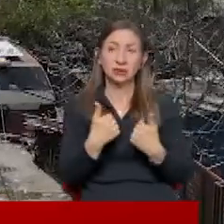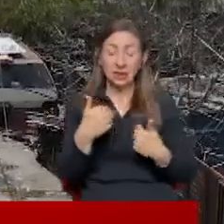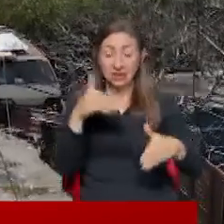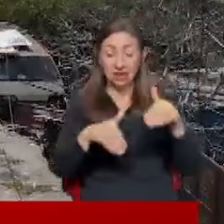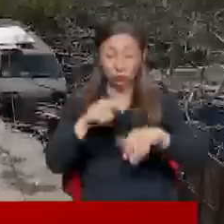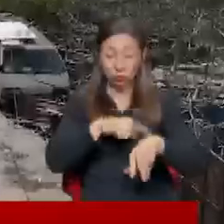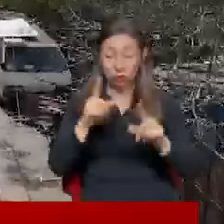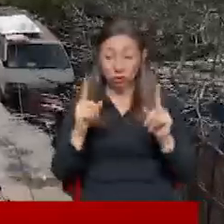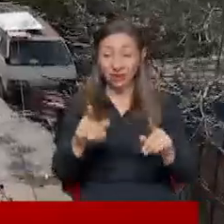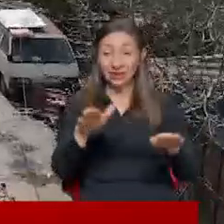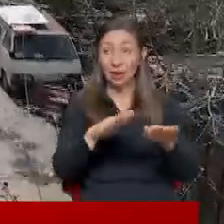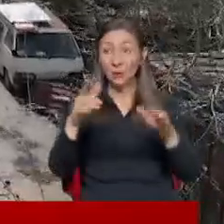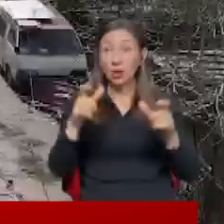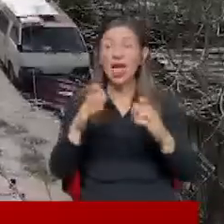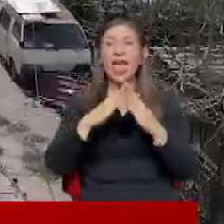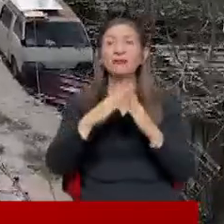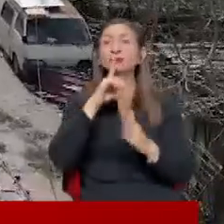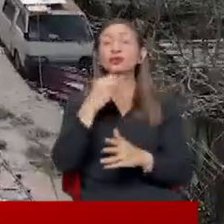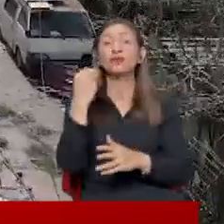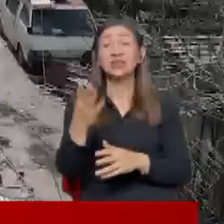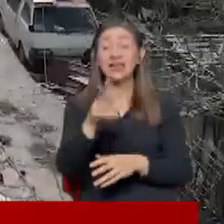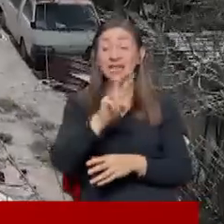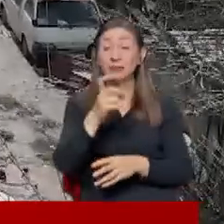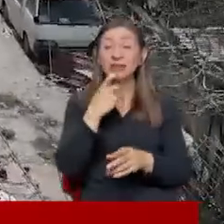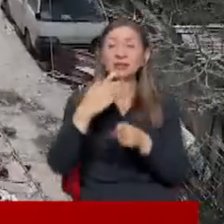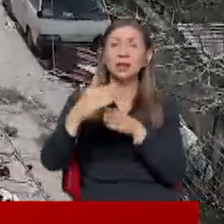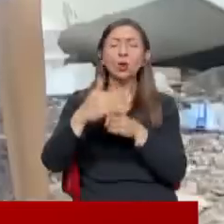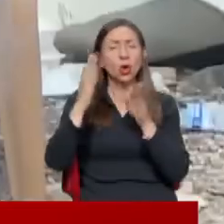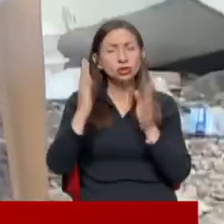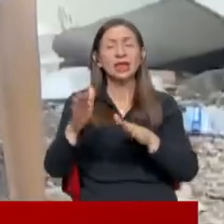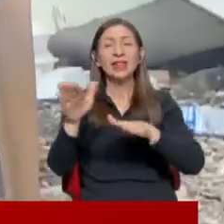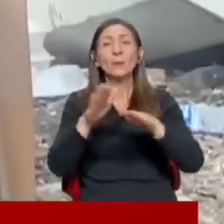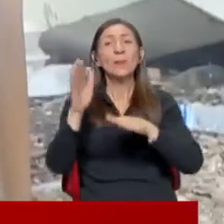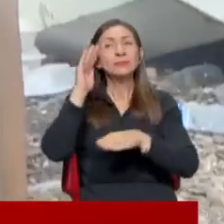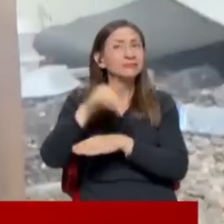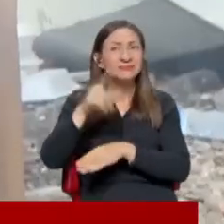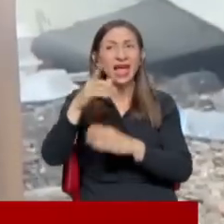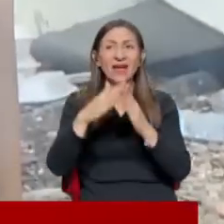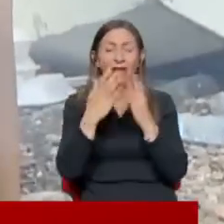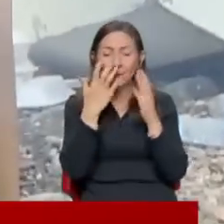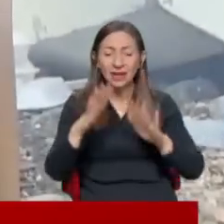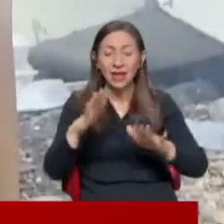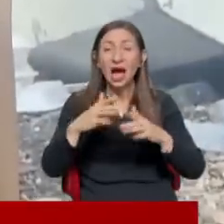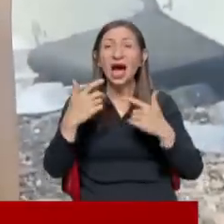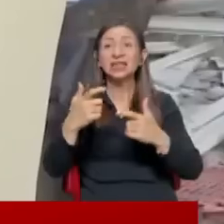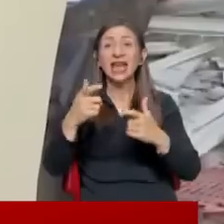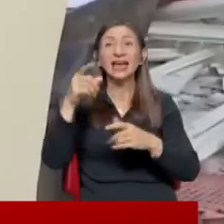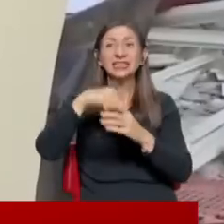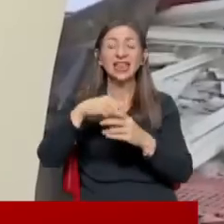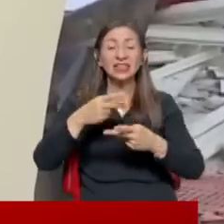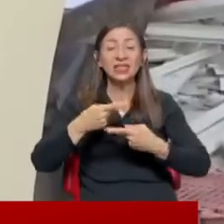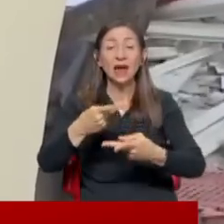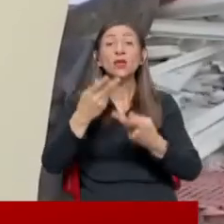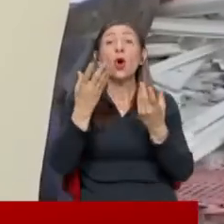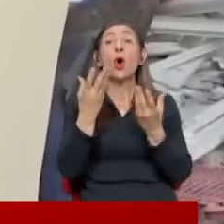Seçim döneminde deprem bölgesine konut sözü verildi. 20 yıl taksitle de olsa depremzedeler konutlarını beklerken Hatay, Antakya'da davet